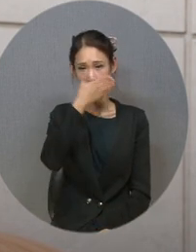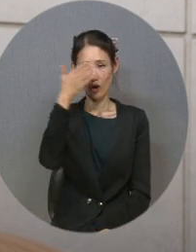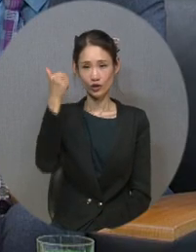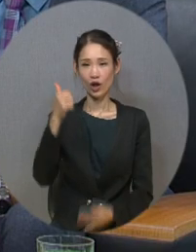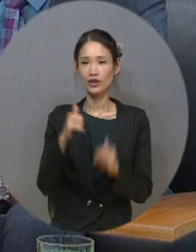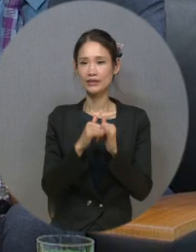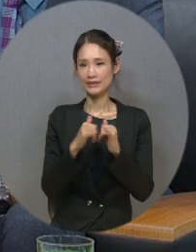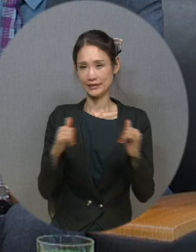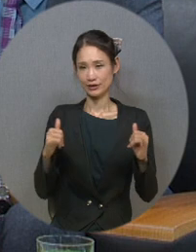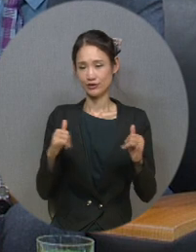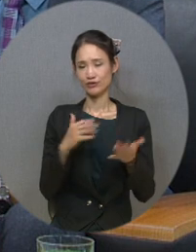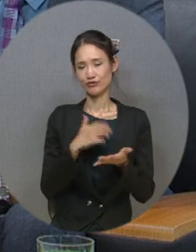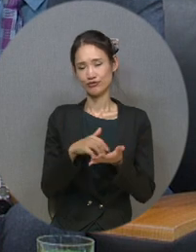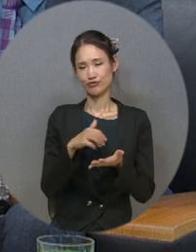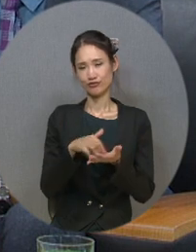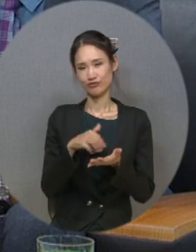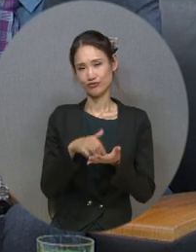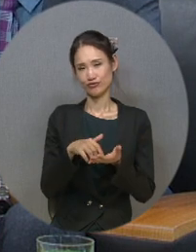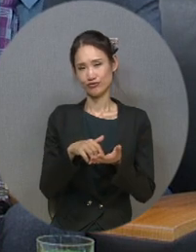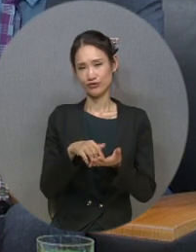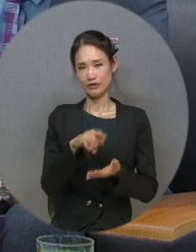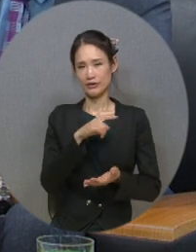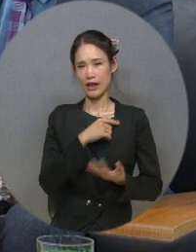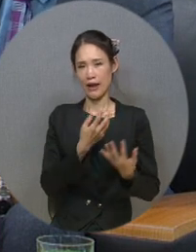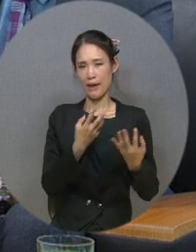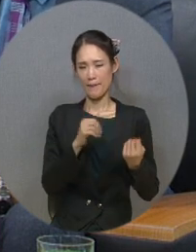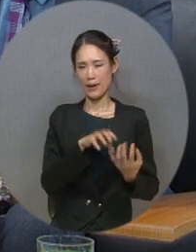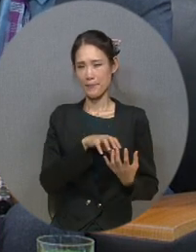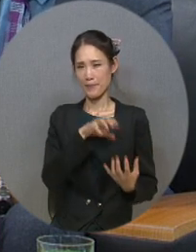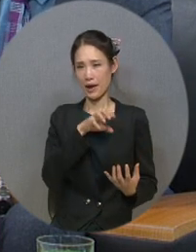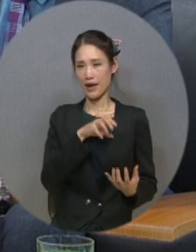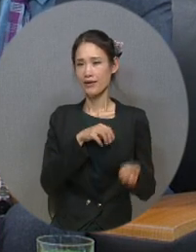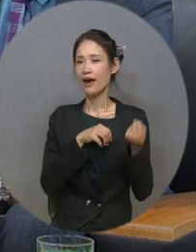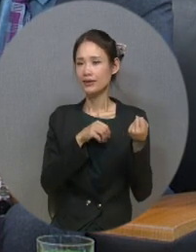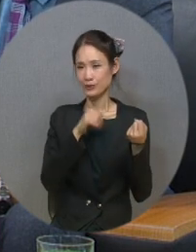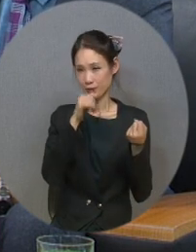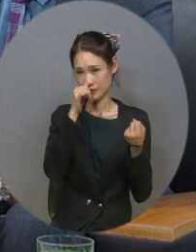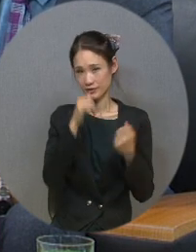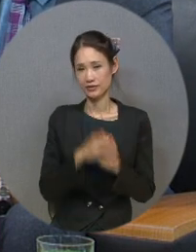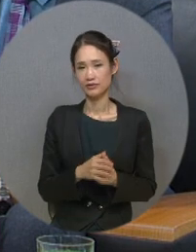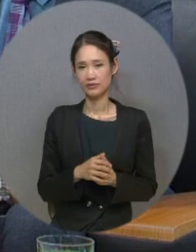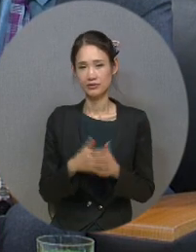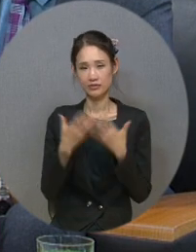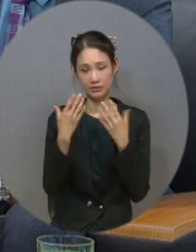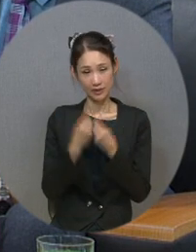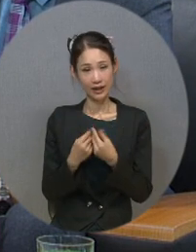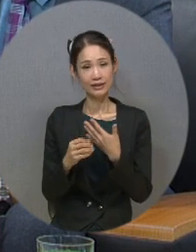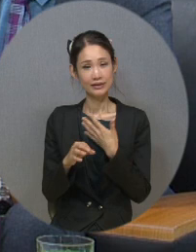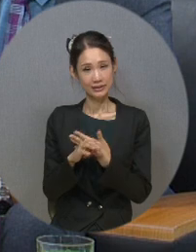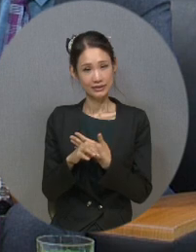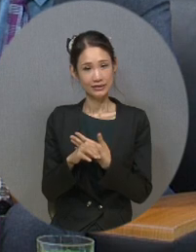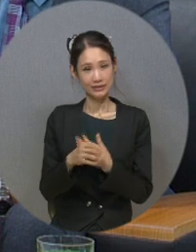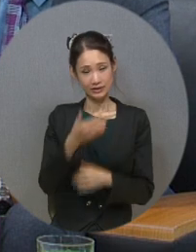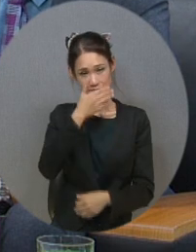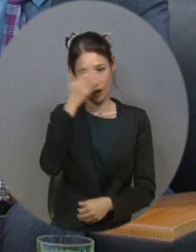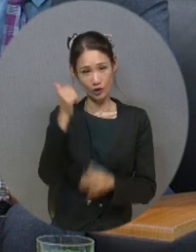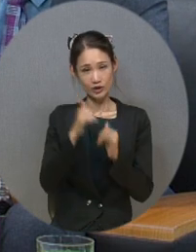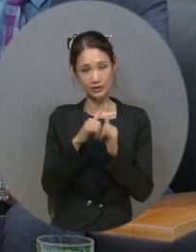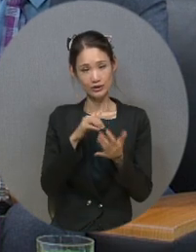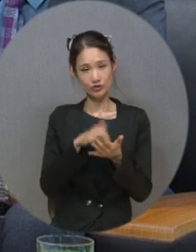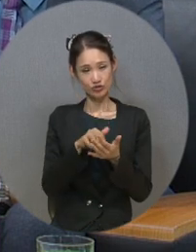비율이 가장 높은 도시가 또 광양이다. 네. 예를 들면 우리 청년 인구의